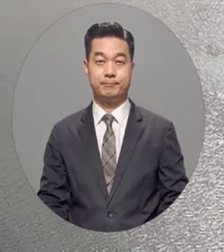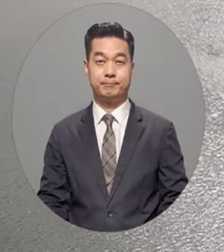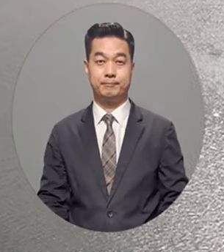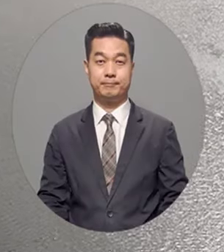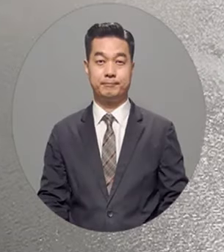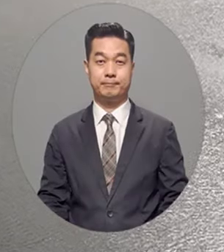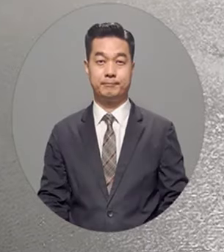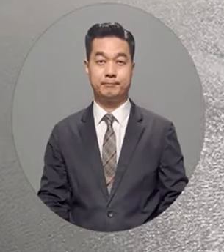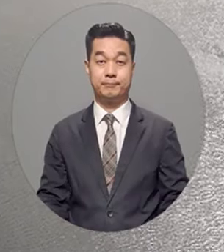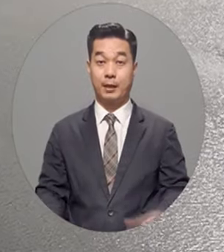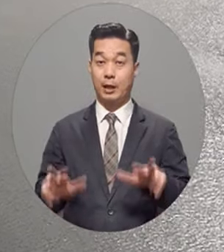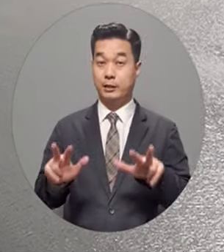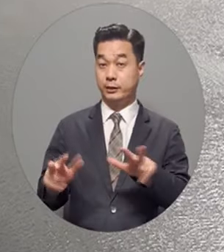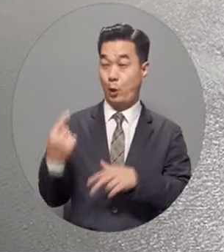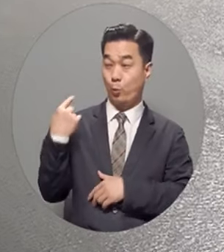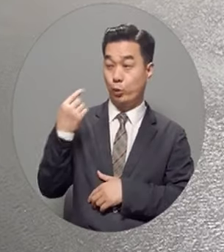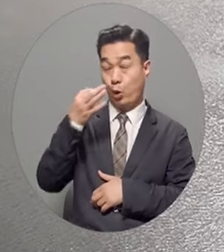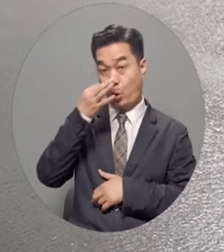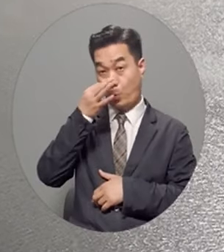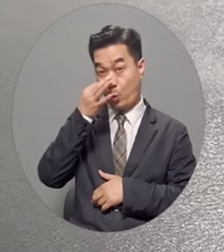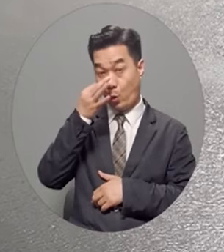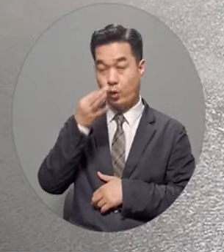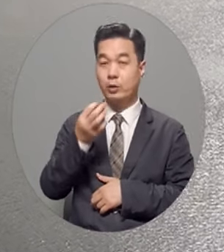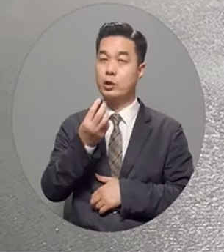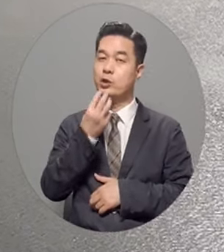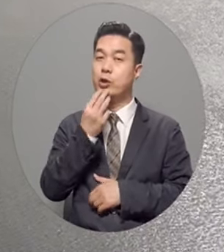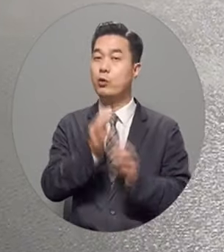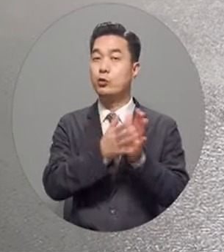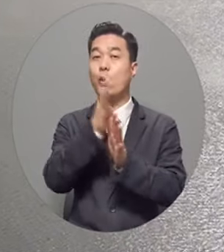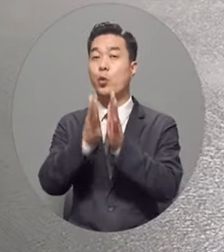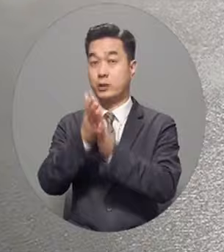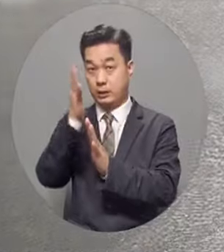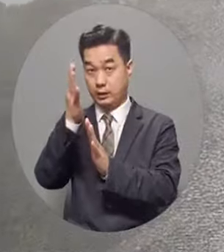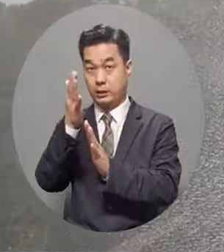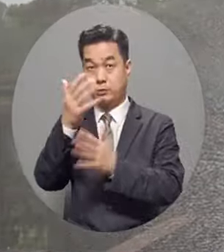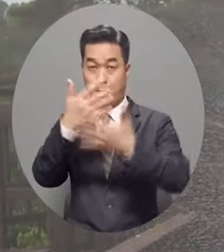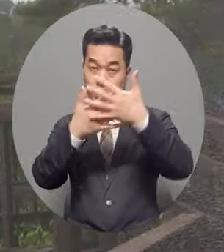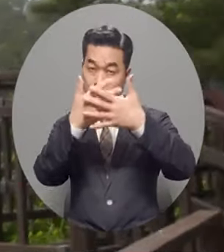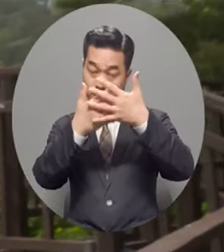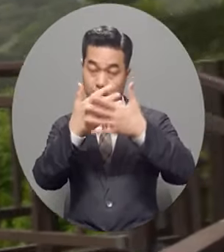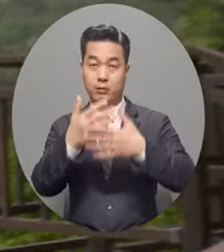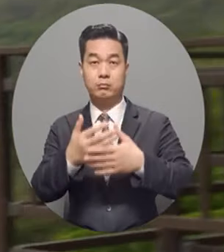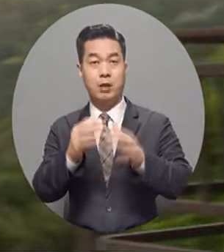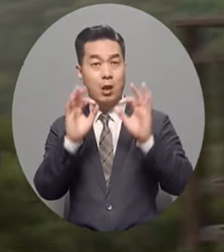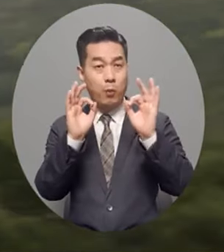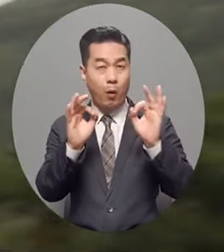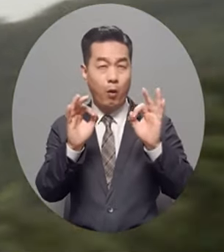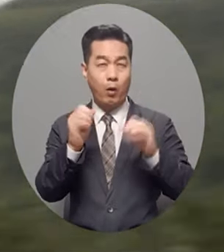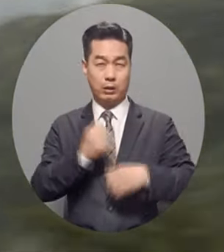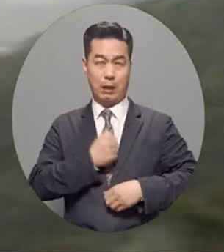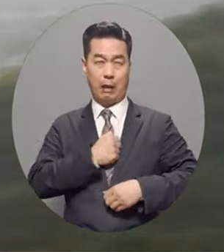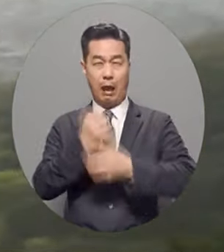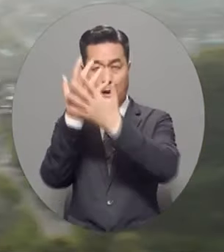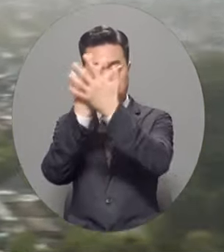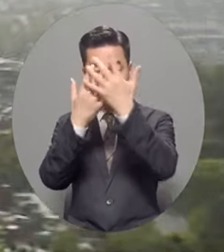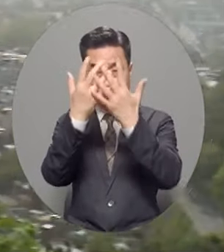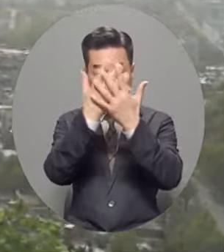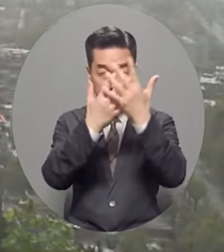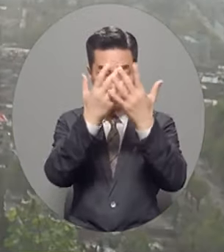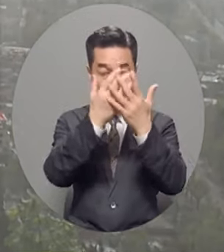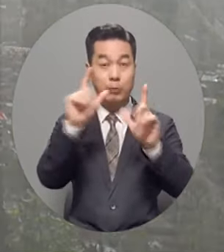네 지금 제 뒤로 보이는 건 오늘 서울 도심의 모습입니다이 보기만 해도 답답한 뿌연 흑먼스